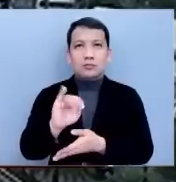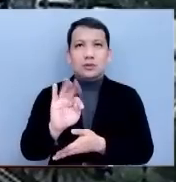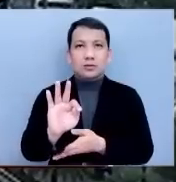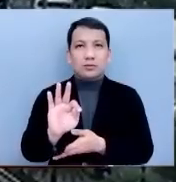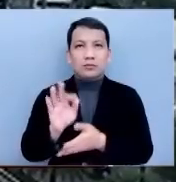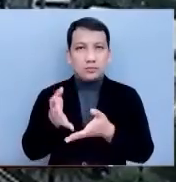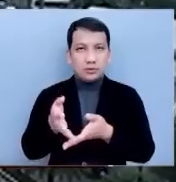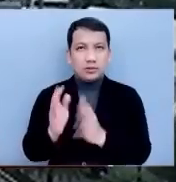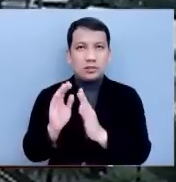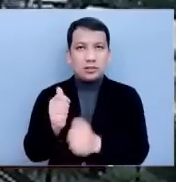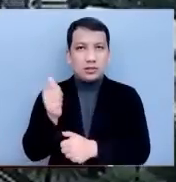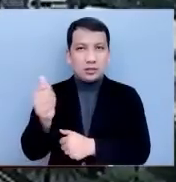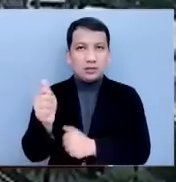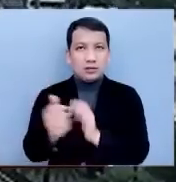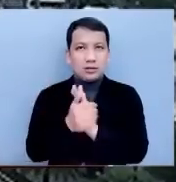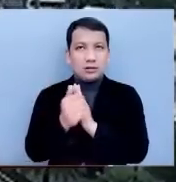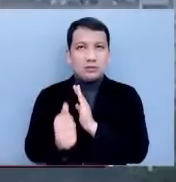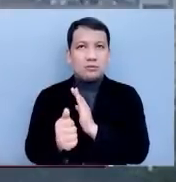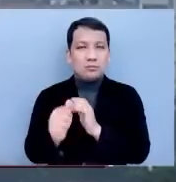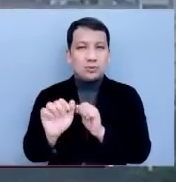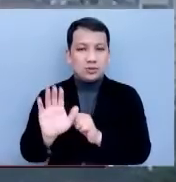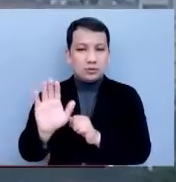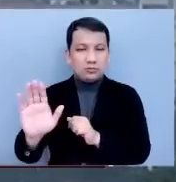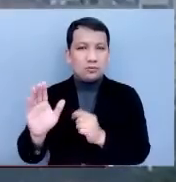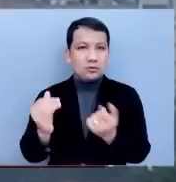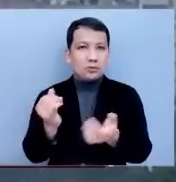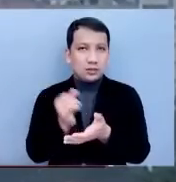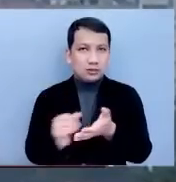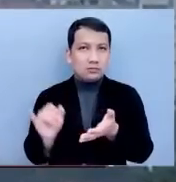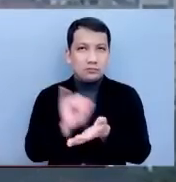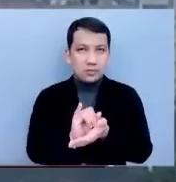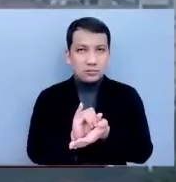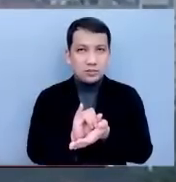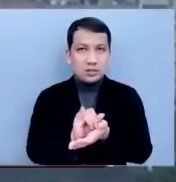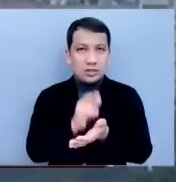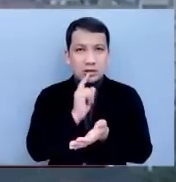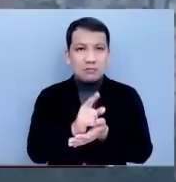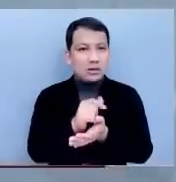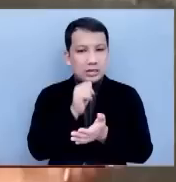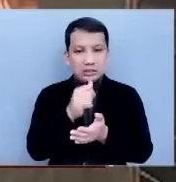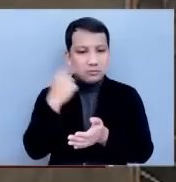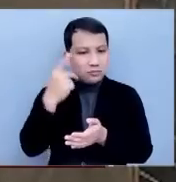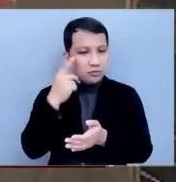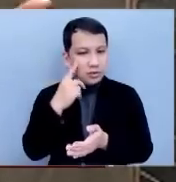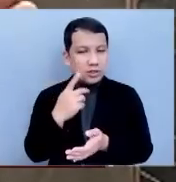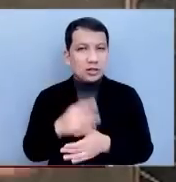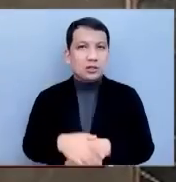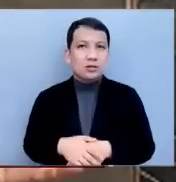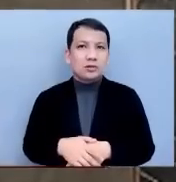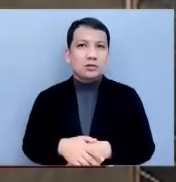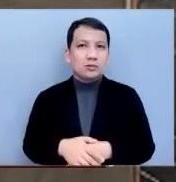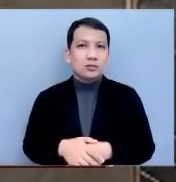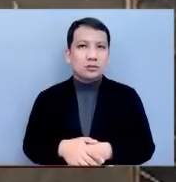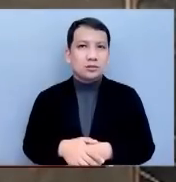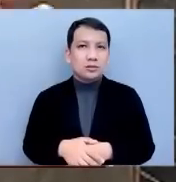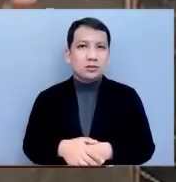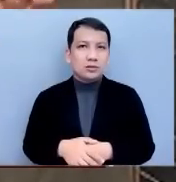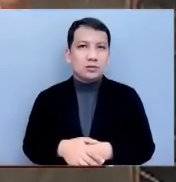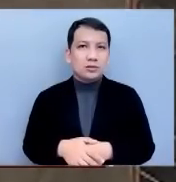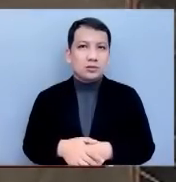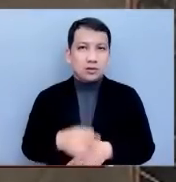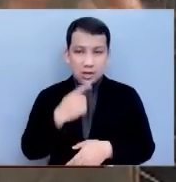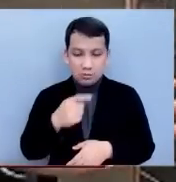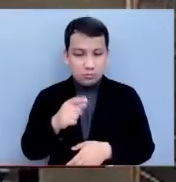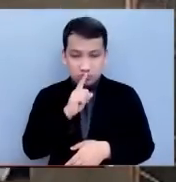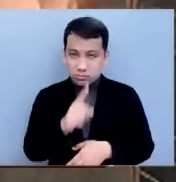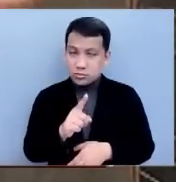Hahayaan daw ng mga eksperto ang dumiskarte sa investment para iwas politika. Yan ang susi dyan. Kung talaga,